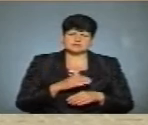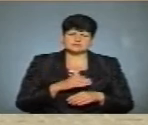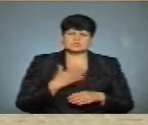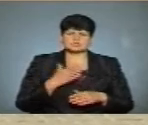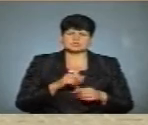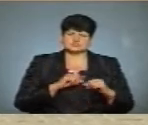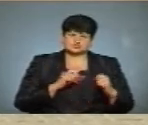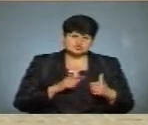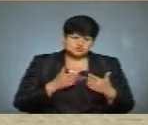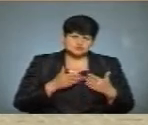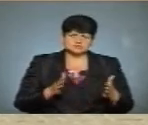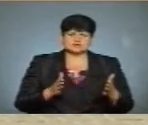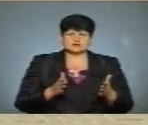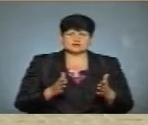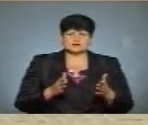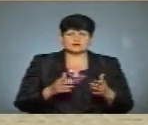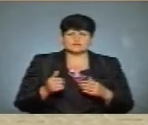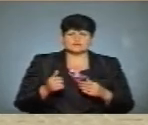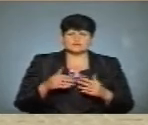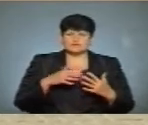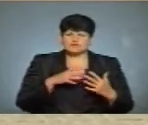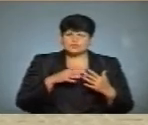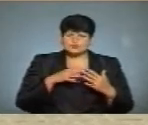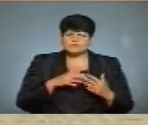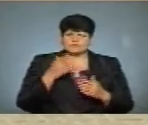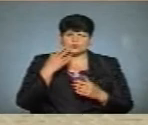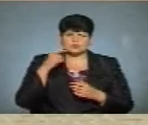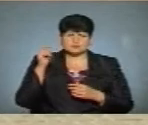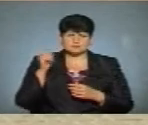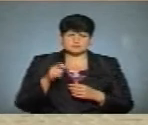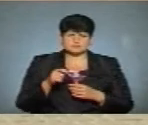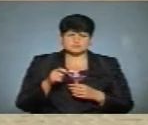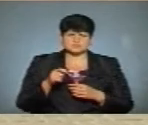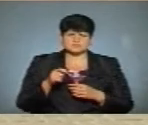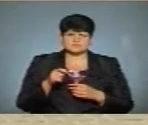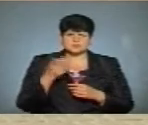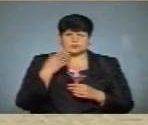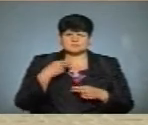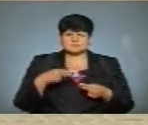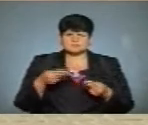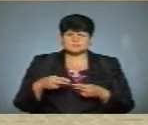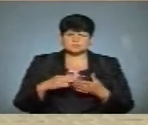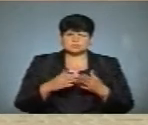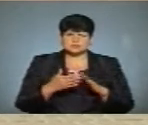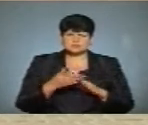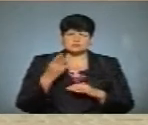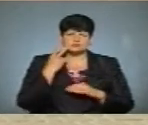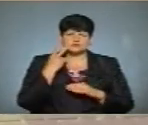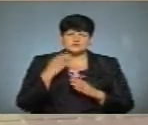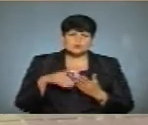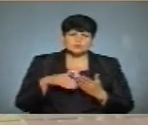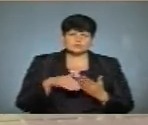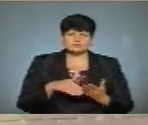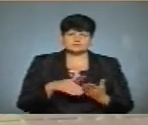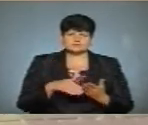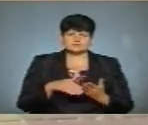щира людина. Воював, потім, коли приїжджав між тим, коли підписував контракти, він постійно допомагав.